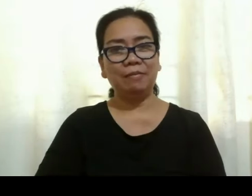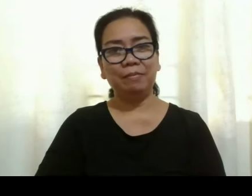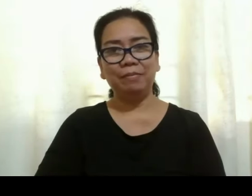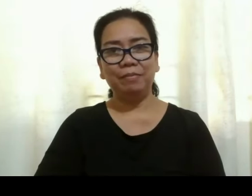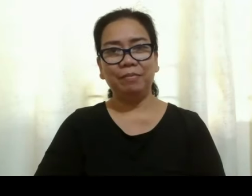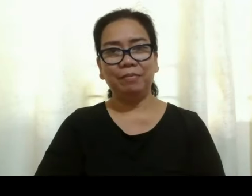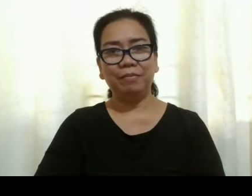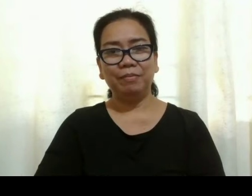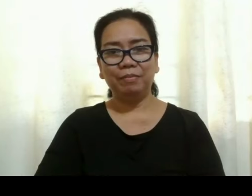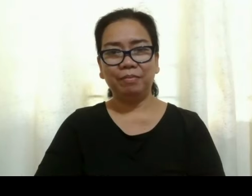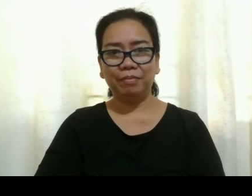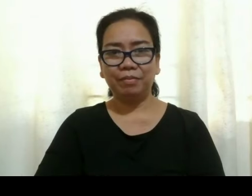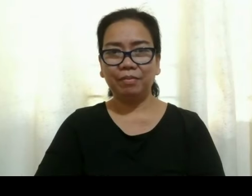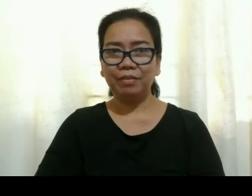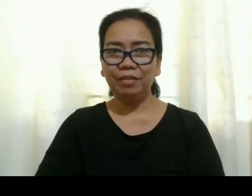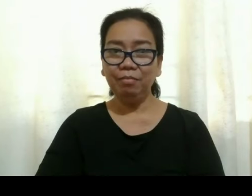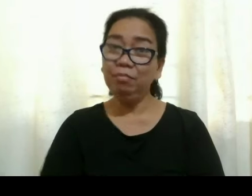Pilipinas.